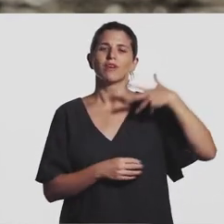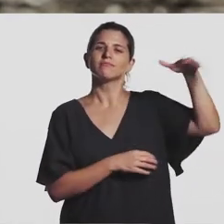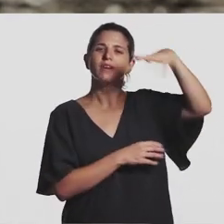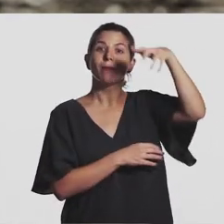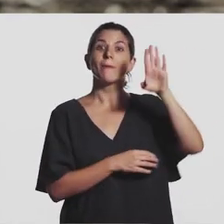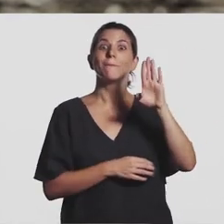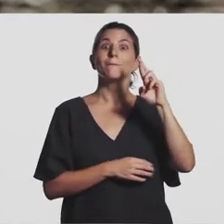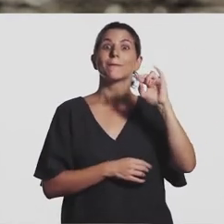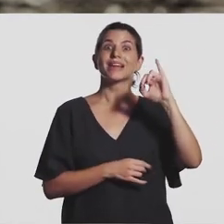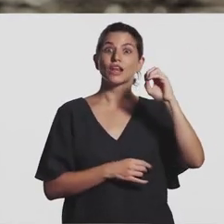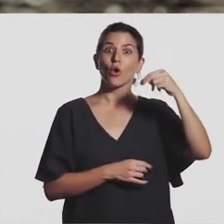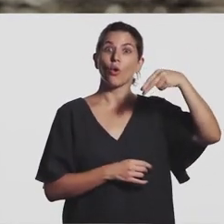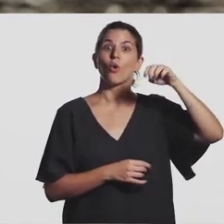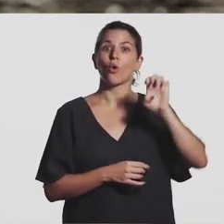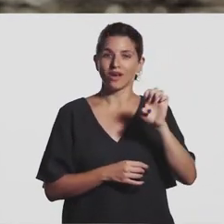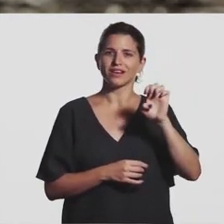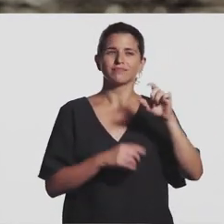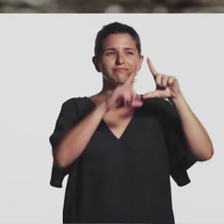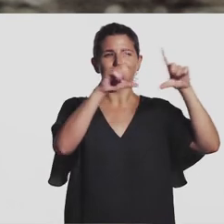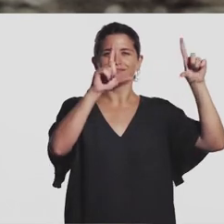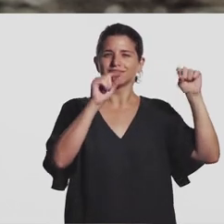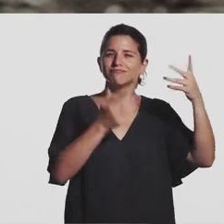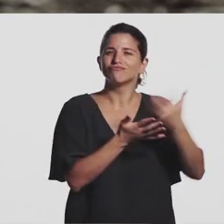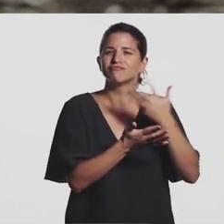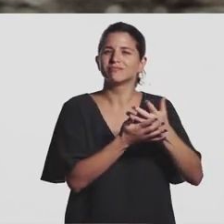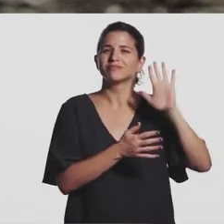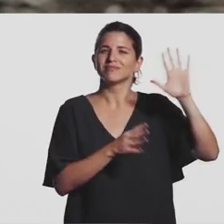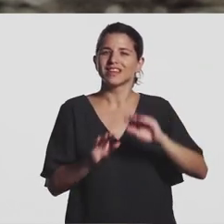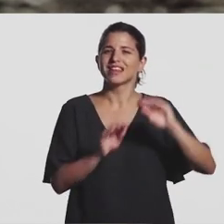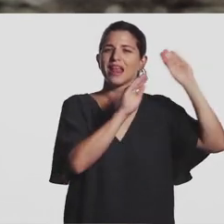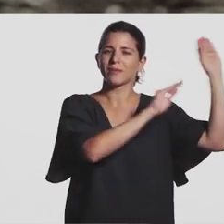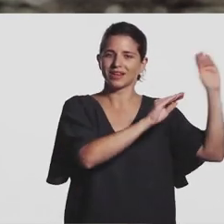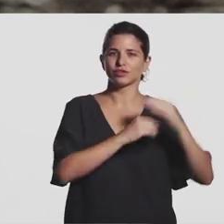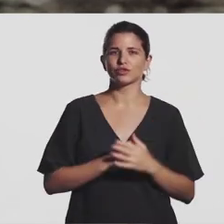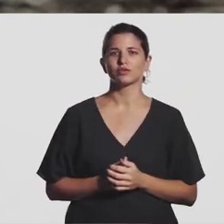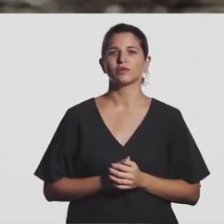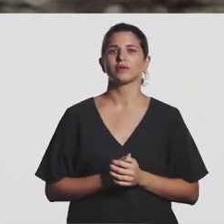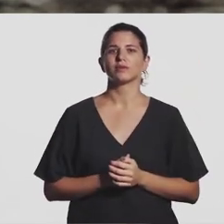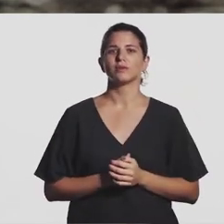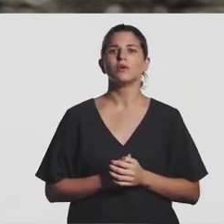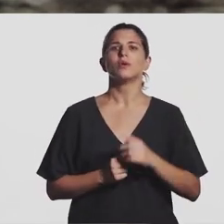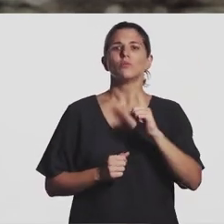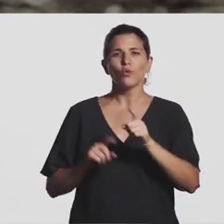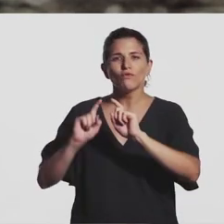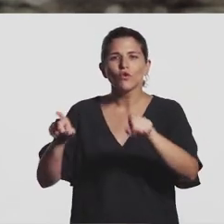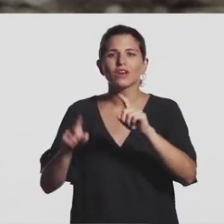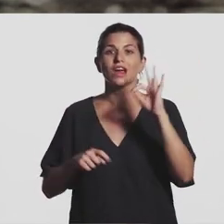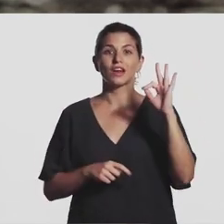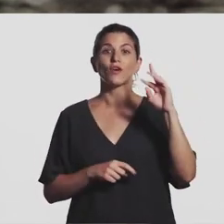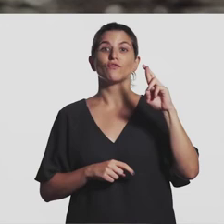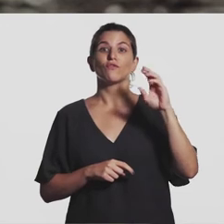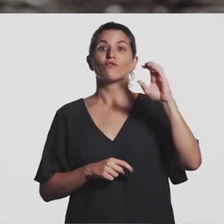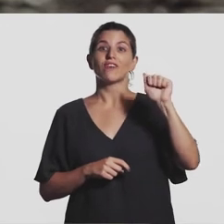una dedica sul campanile di Brione che parla di un lascito degli migranti, la